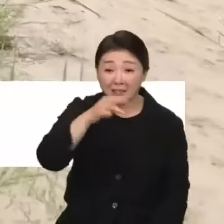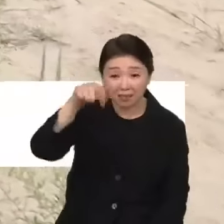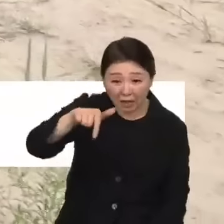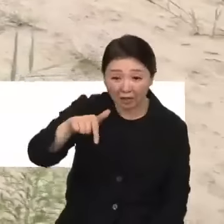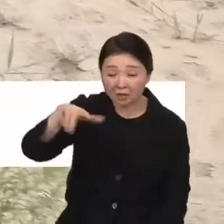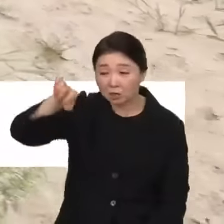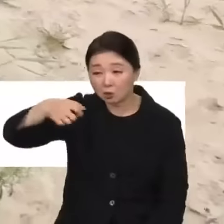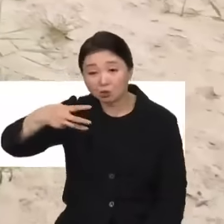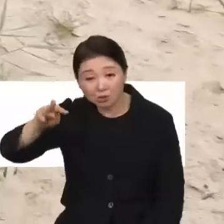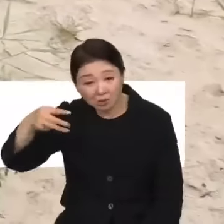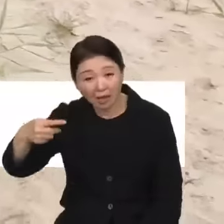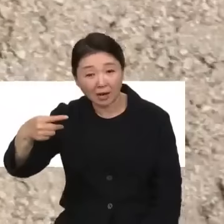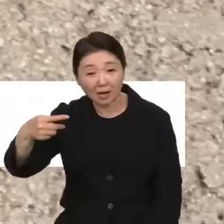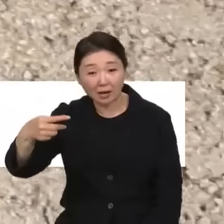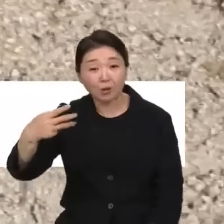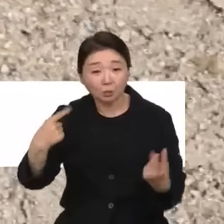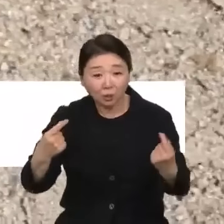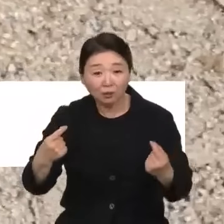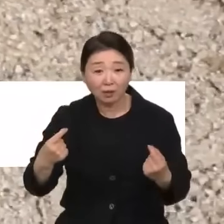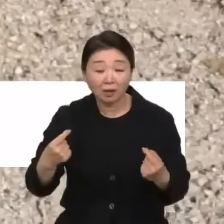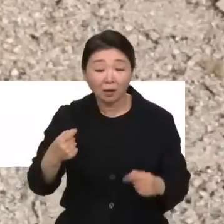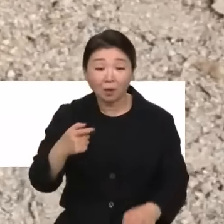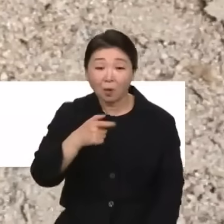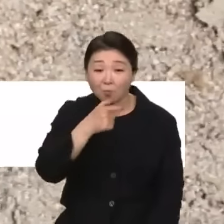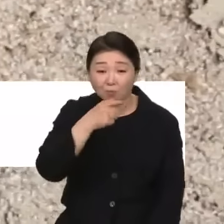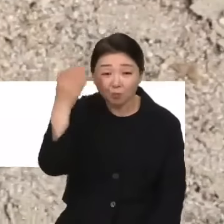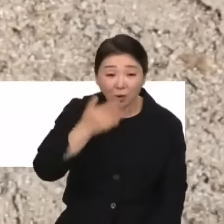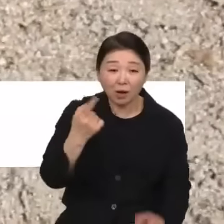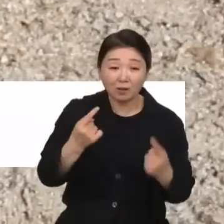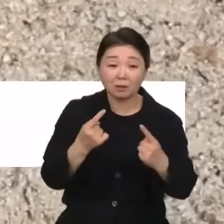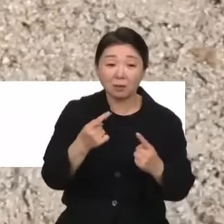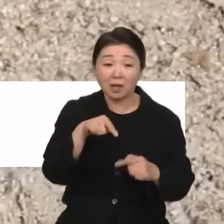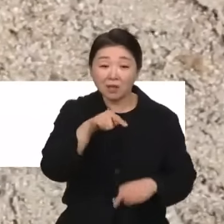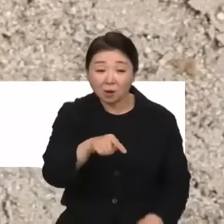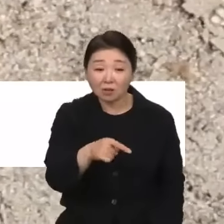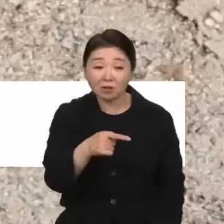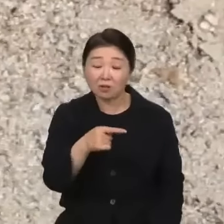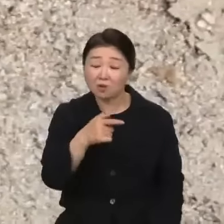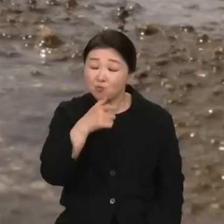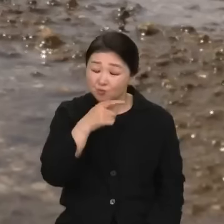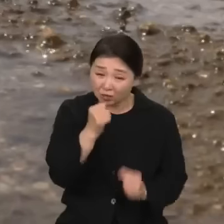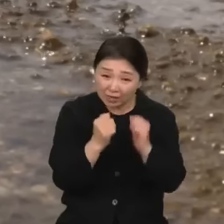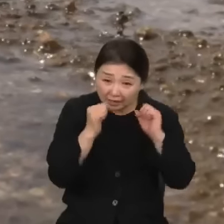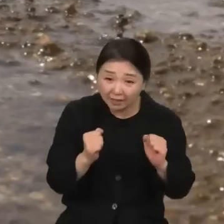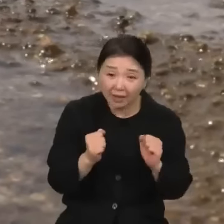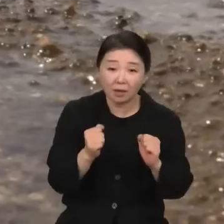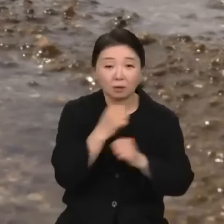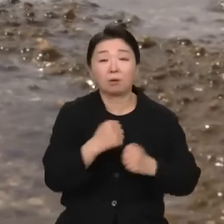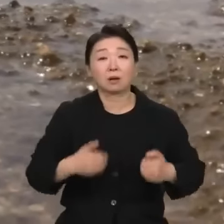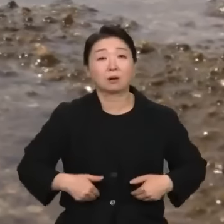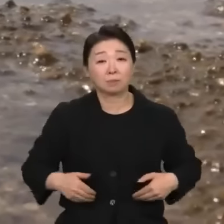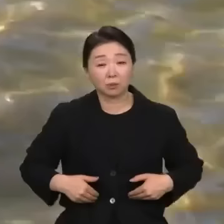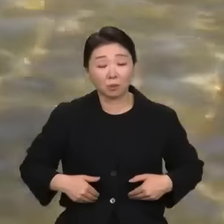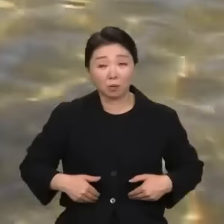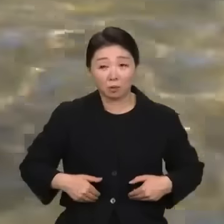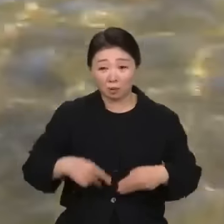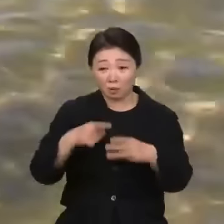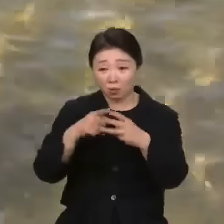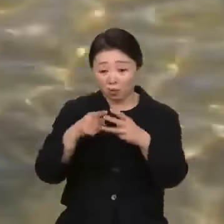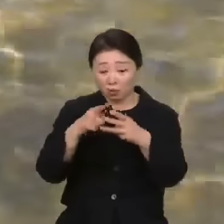수달도 마찬가지고. 수달은 수질보다도 이 수생태계가 건강해야. 하지만 이번 정부 들어 다시